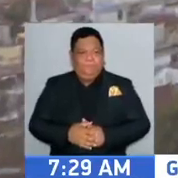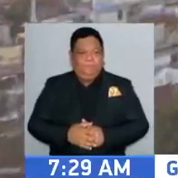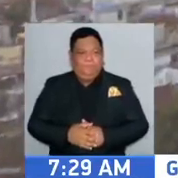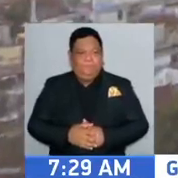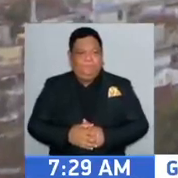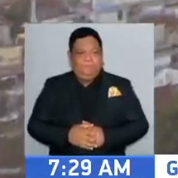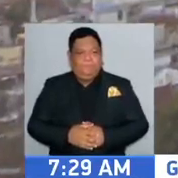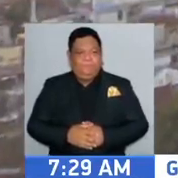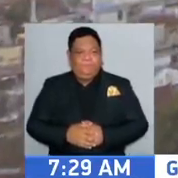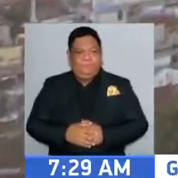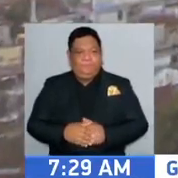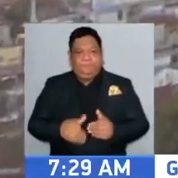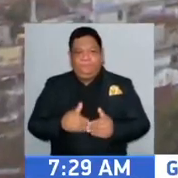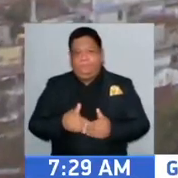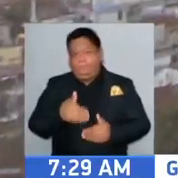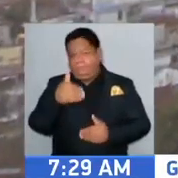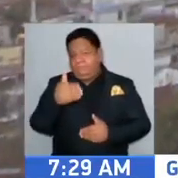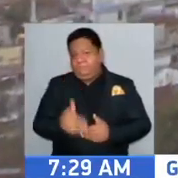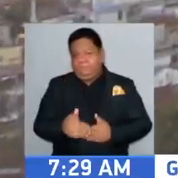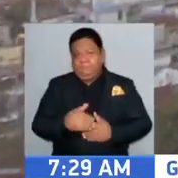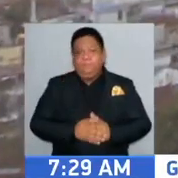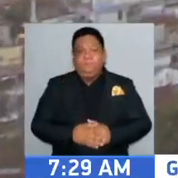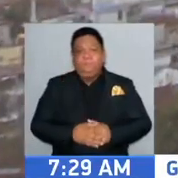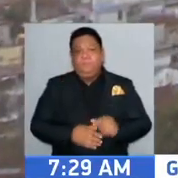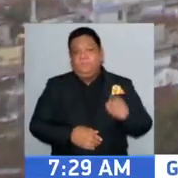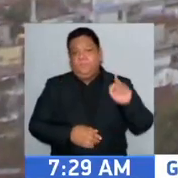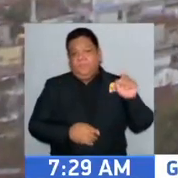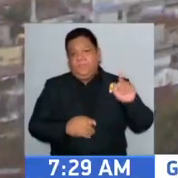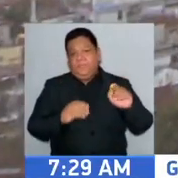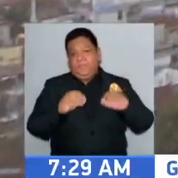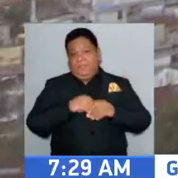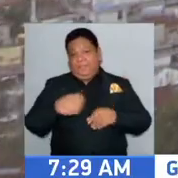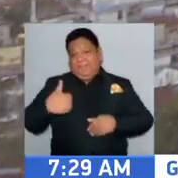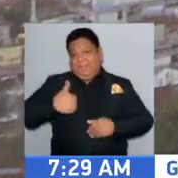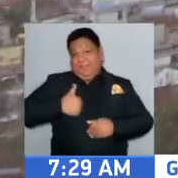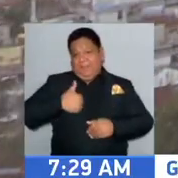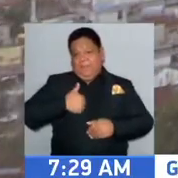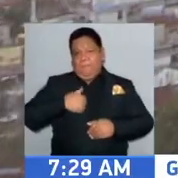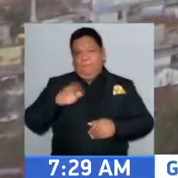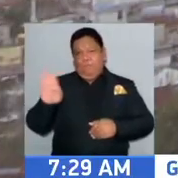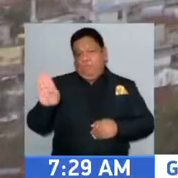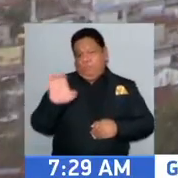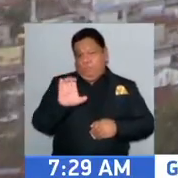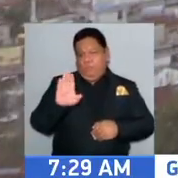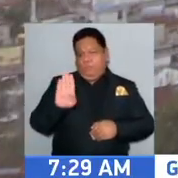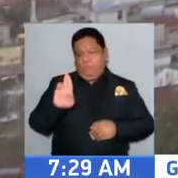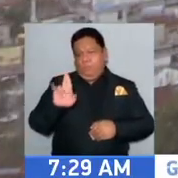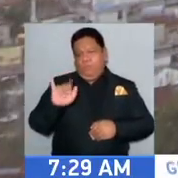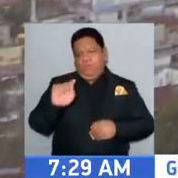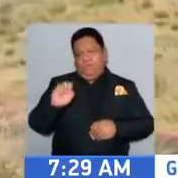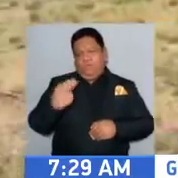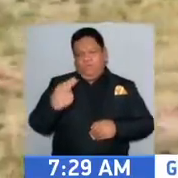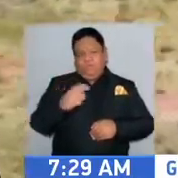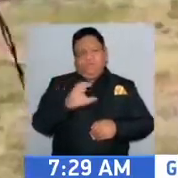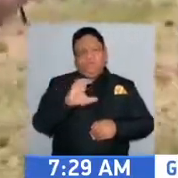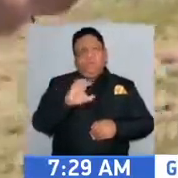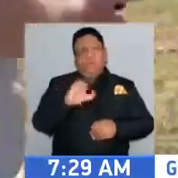sa isang festival sa British Columbia sa Canada, may mabigat na challenge para sa mga mag-asawa.